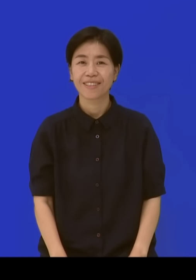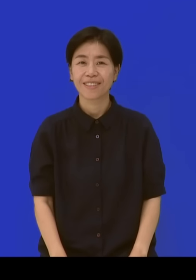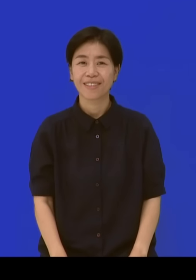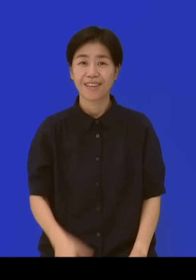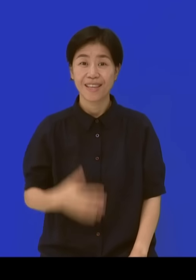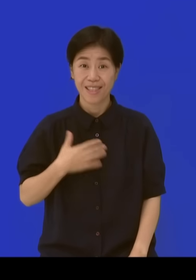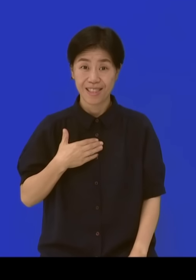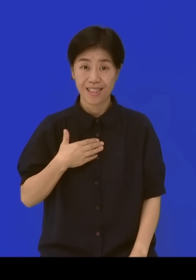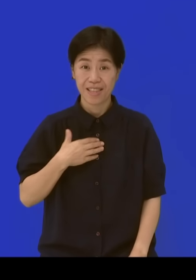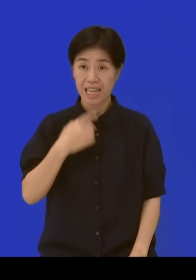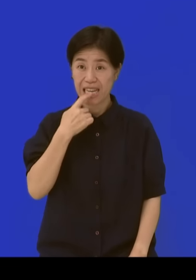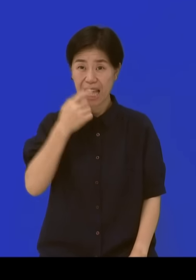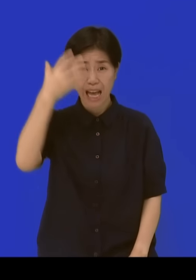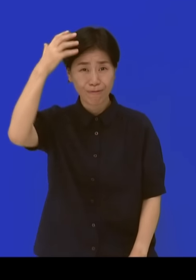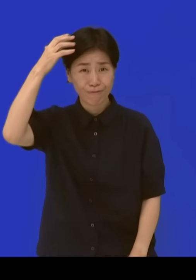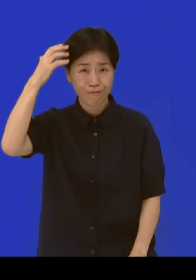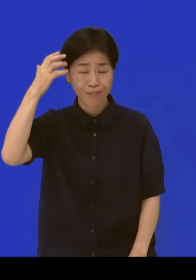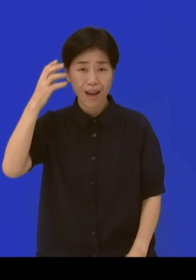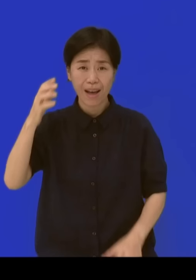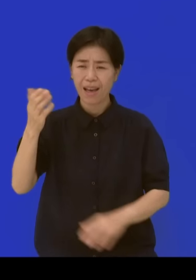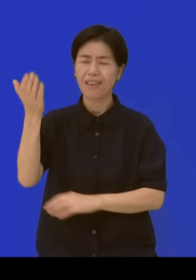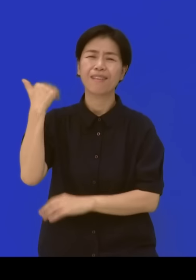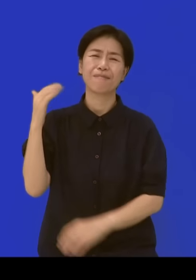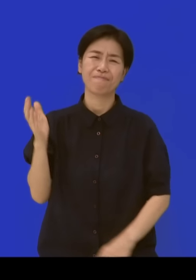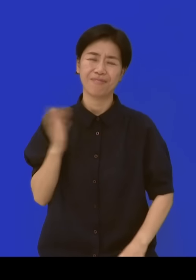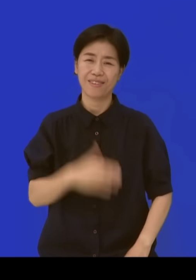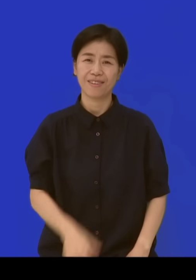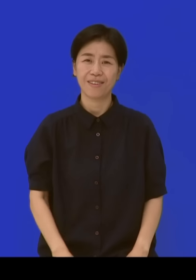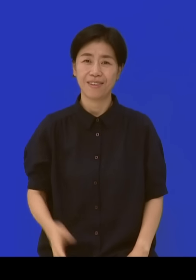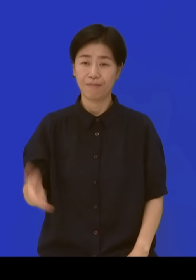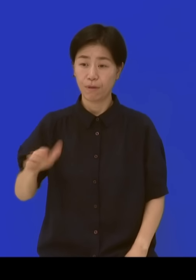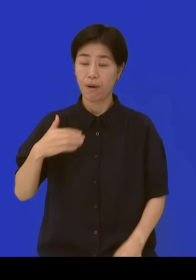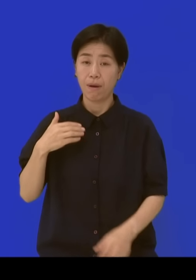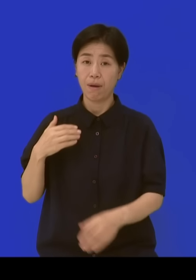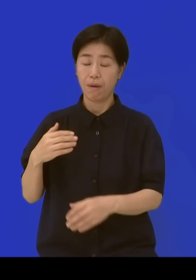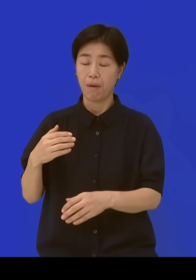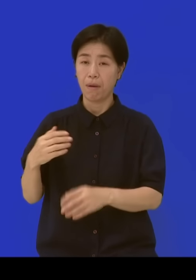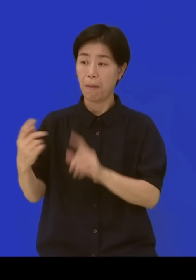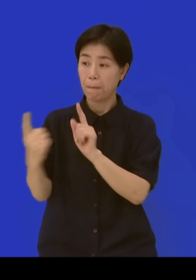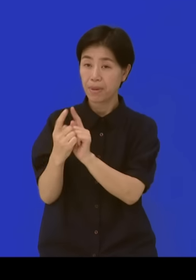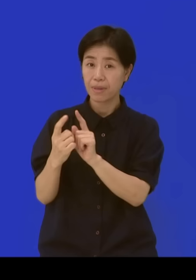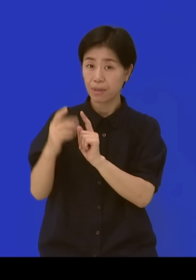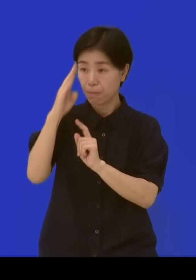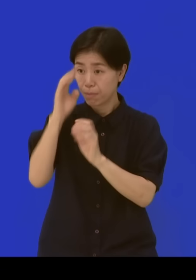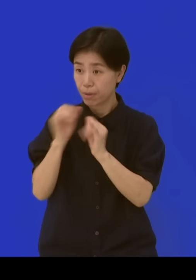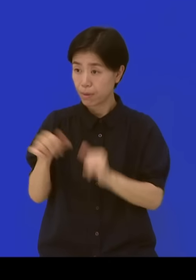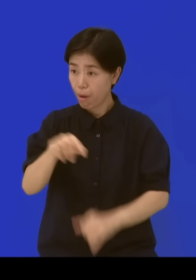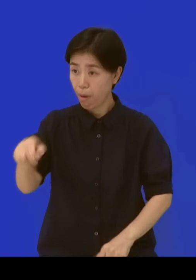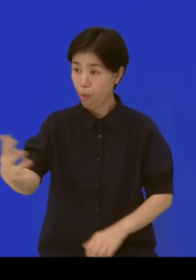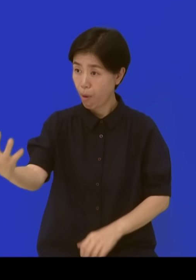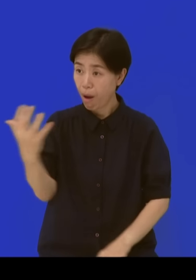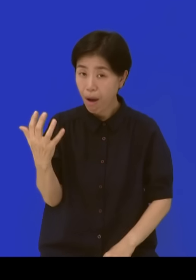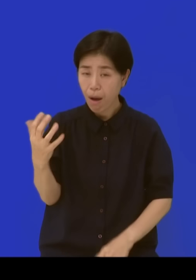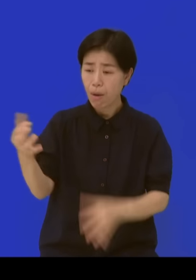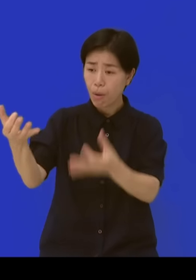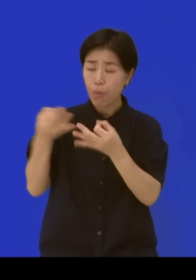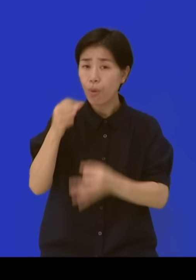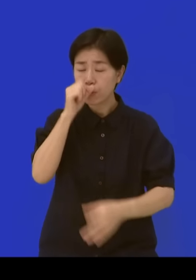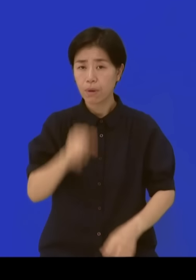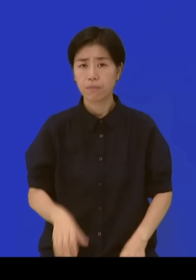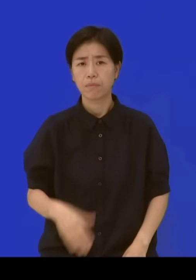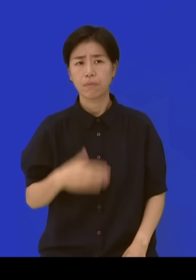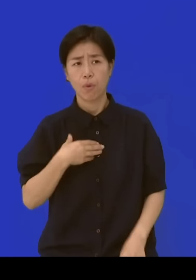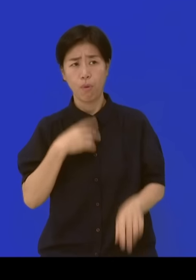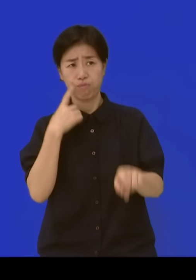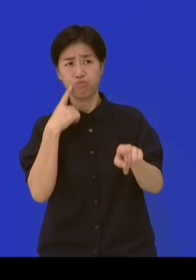사실은 백발이 된 지가 조금 더 됐는데요. 네네. 제 환자분들은 제 백발을 더 아니, 선호하시더라고요. 저는 그렇게 힐수만 있으면 전체 하얀 게